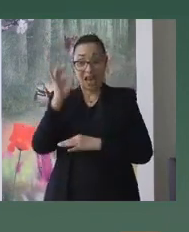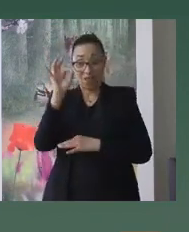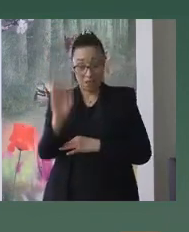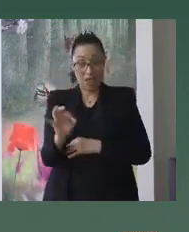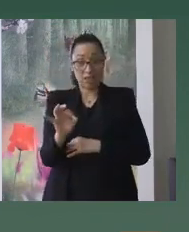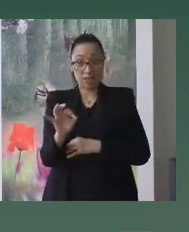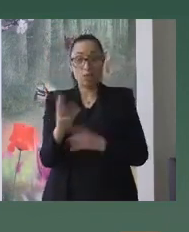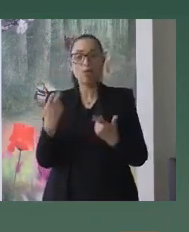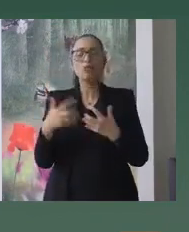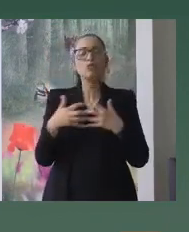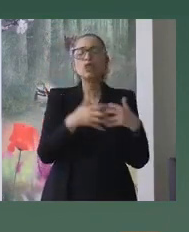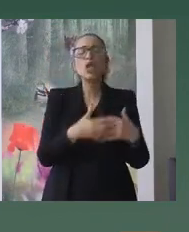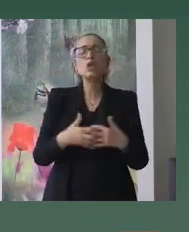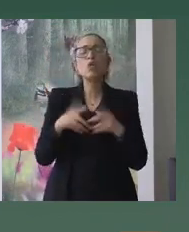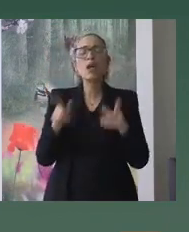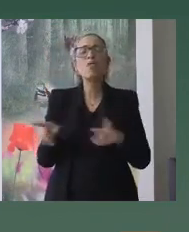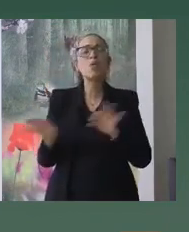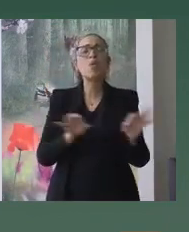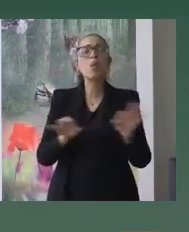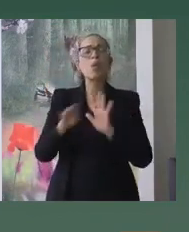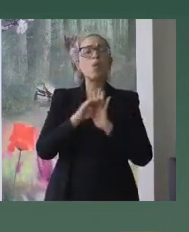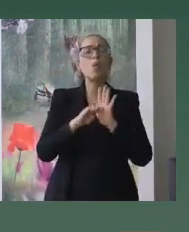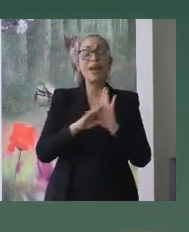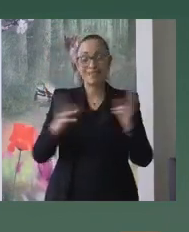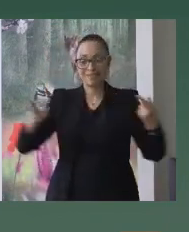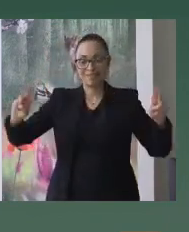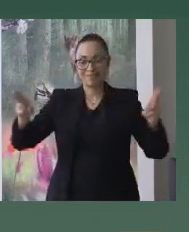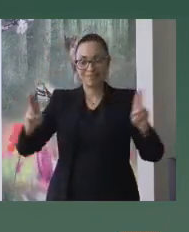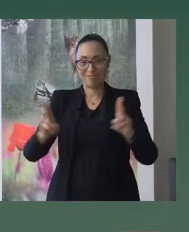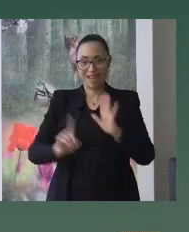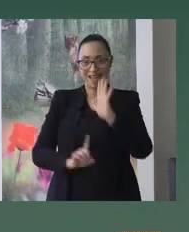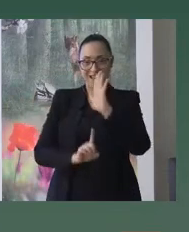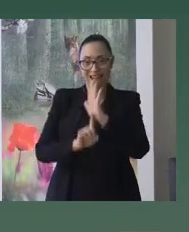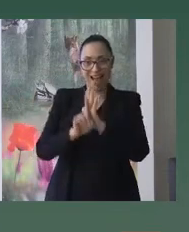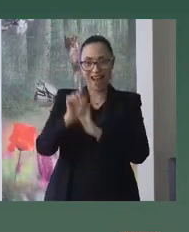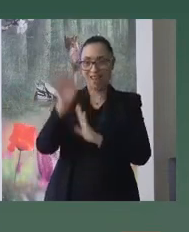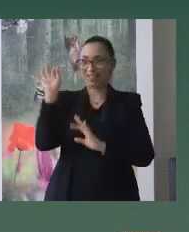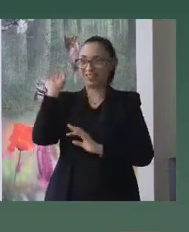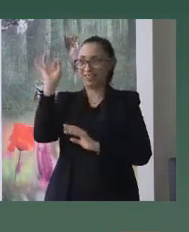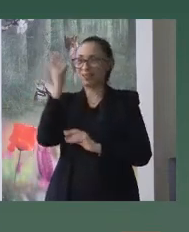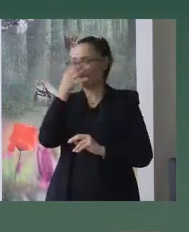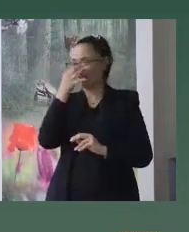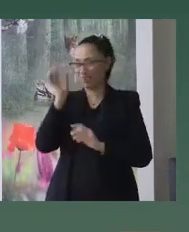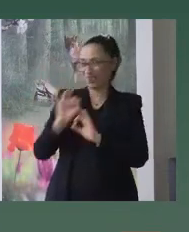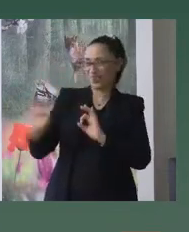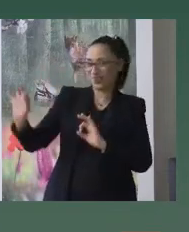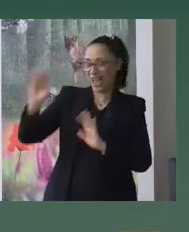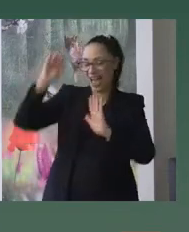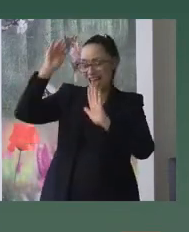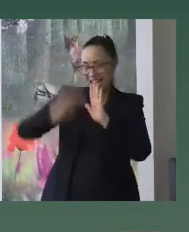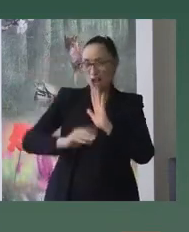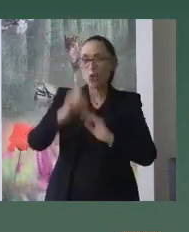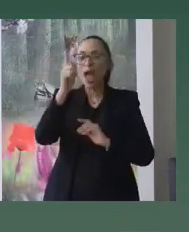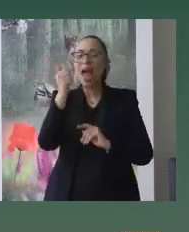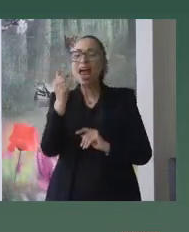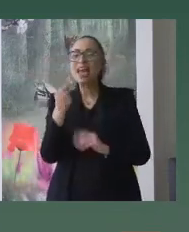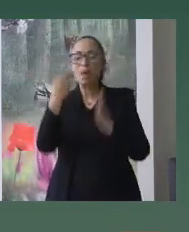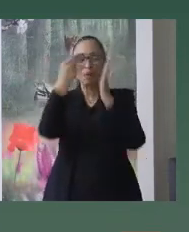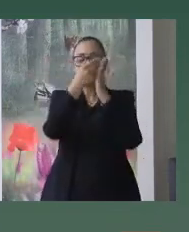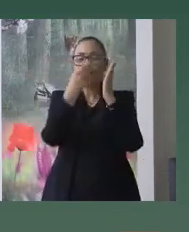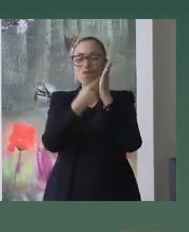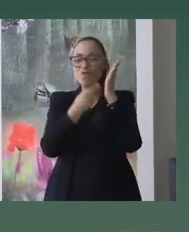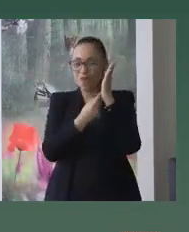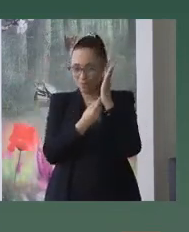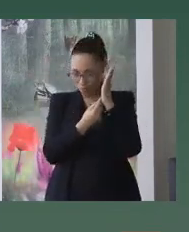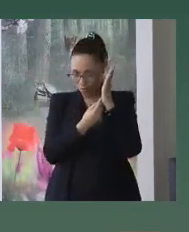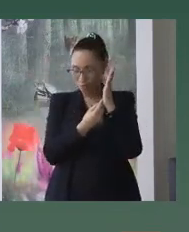φτάσει, πώς λειτουργεί αυτό το σύστημα, για να περιορίσει την αύξηση της θερμοκρασίας κάτω από τον 1,5 βαθμό Κελσίου, που